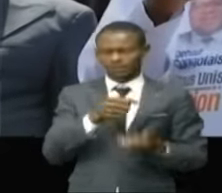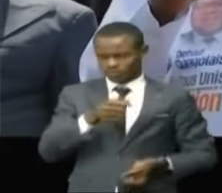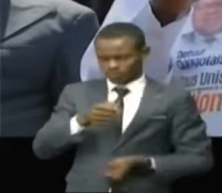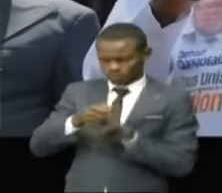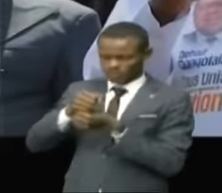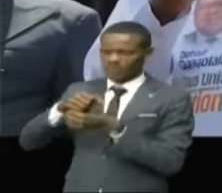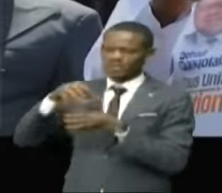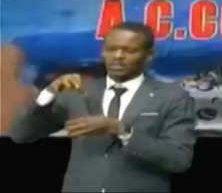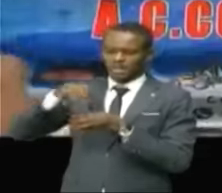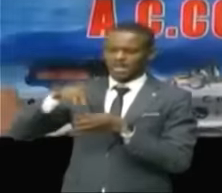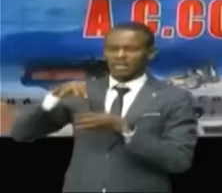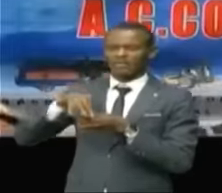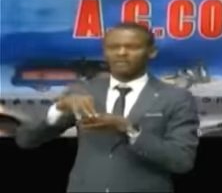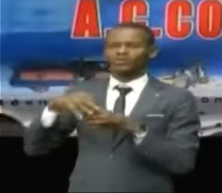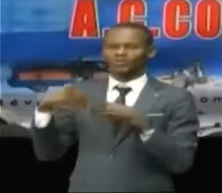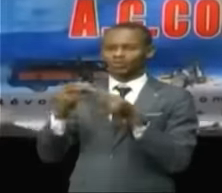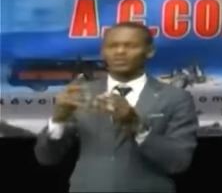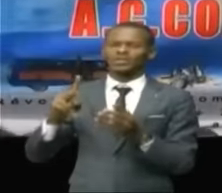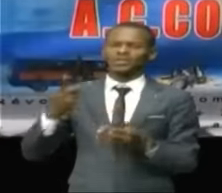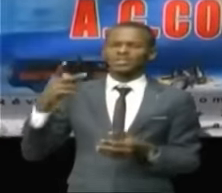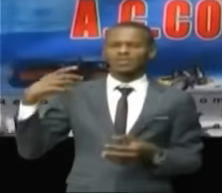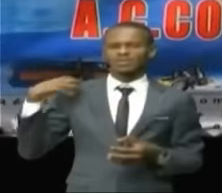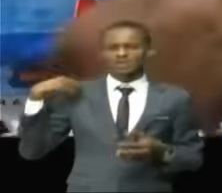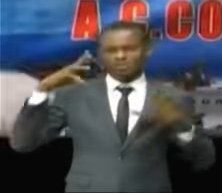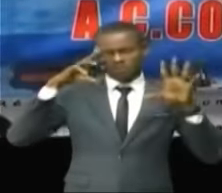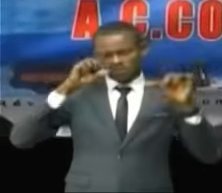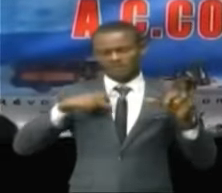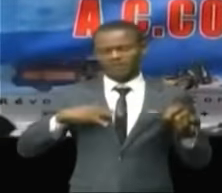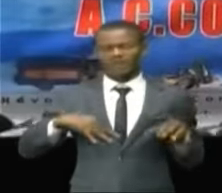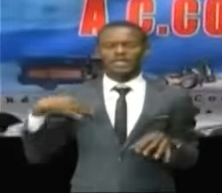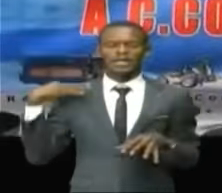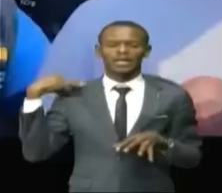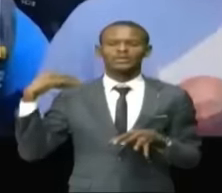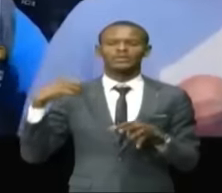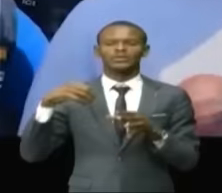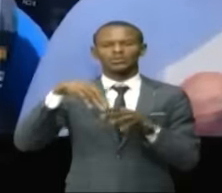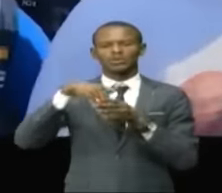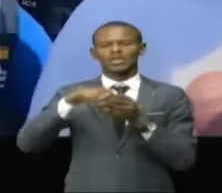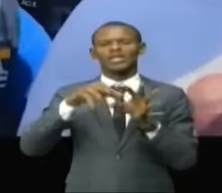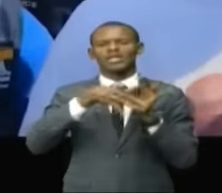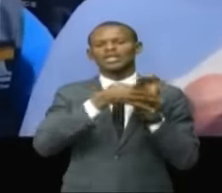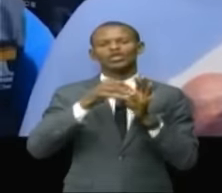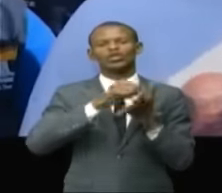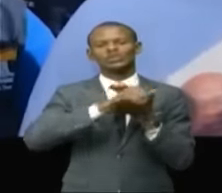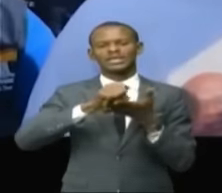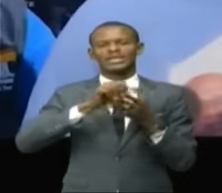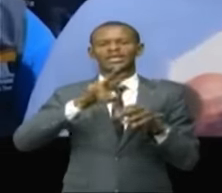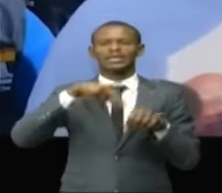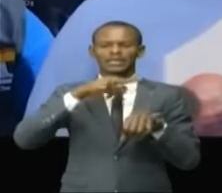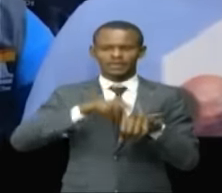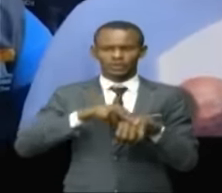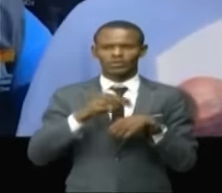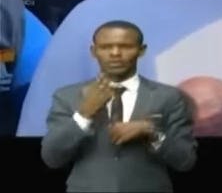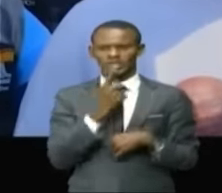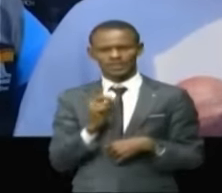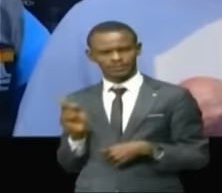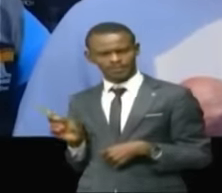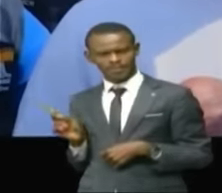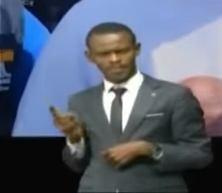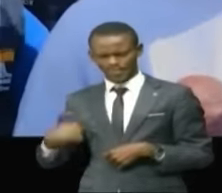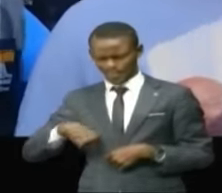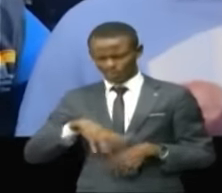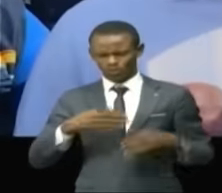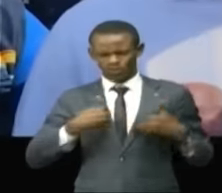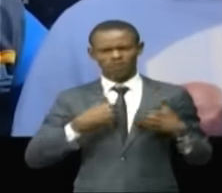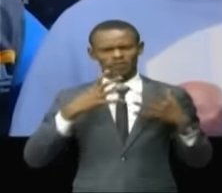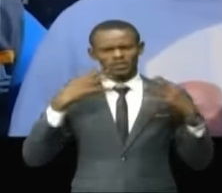un deuxième mandat au président de la République, candidat de l'Union sacrée de la Nation. Nous avons un chef qui a une vision. Nous avons un chef